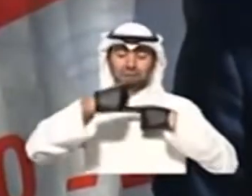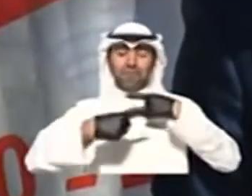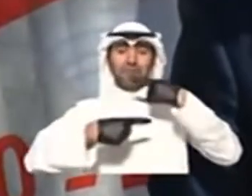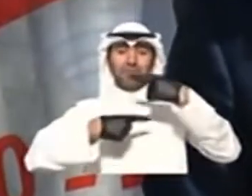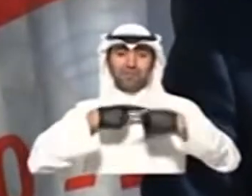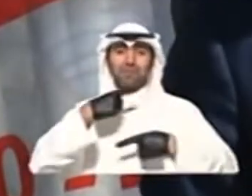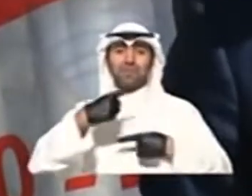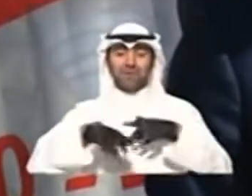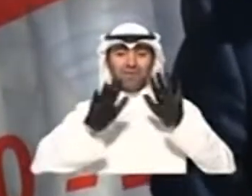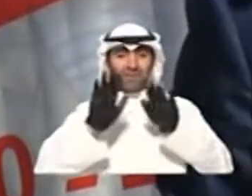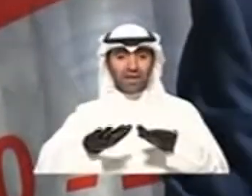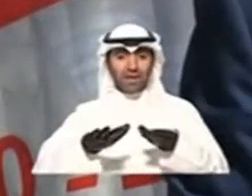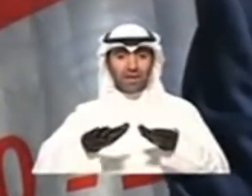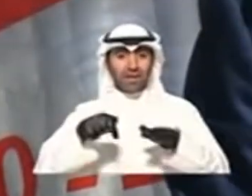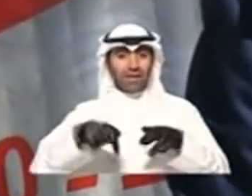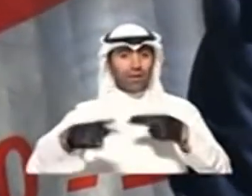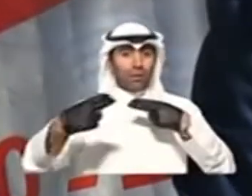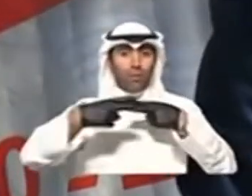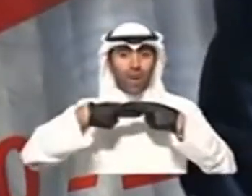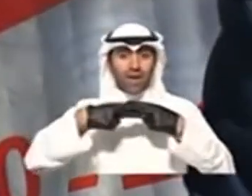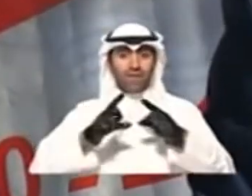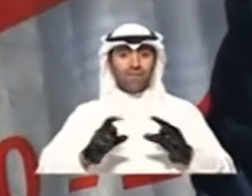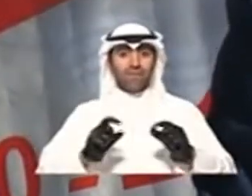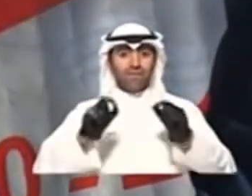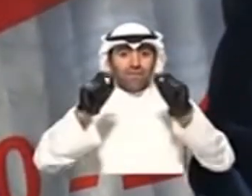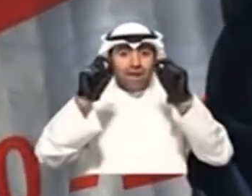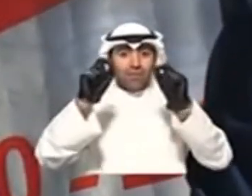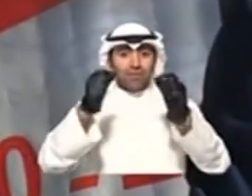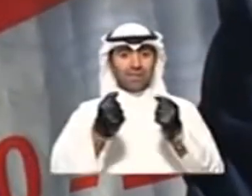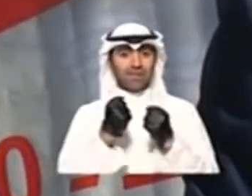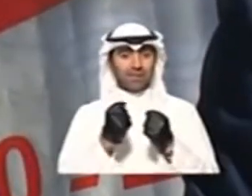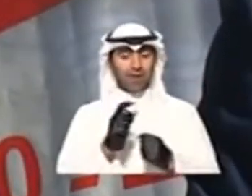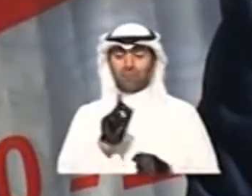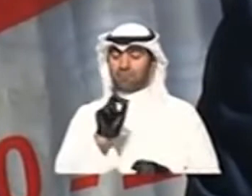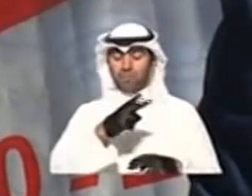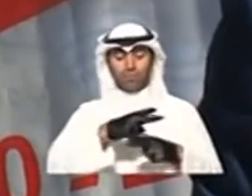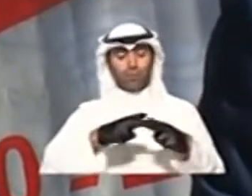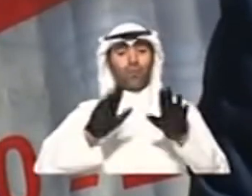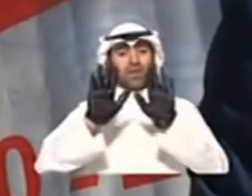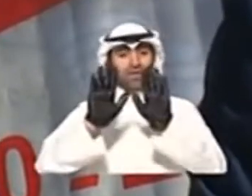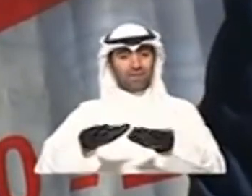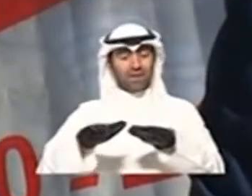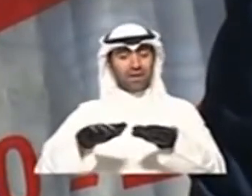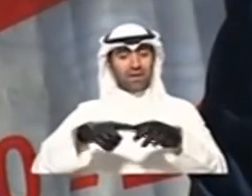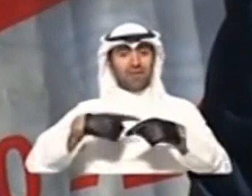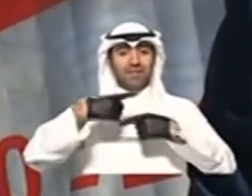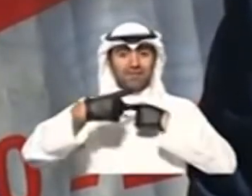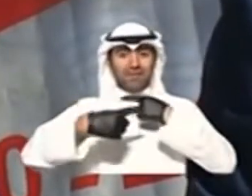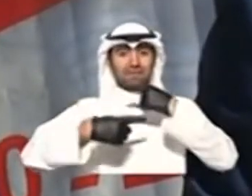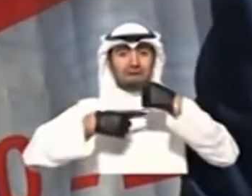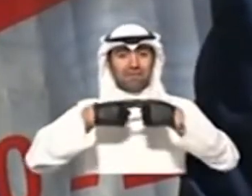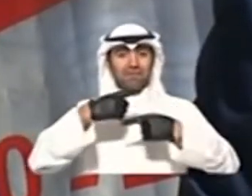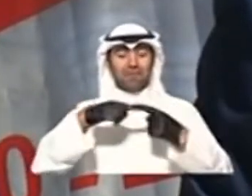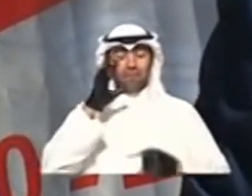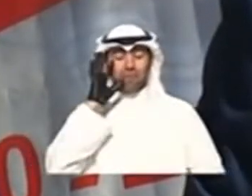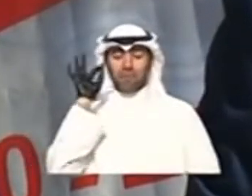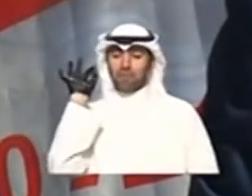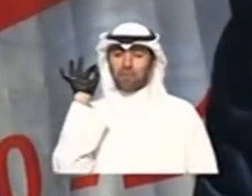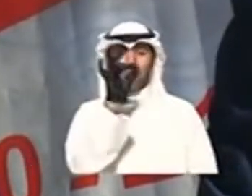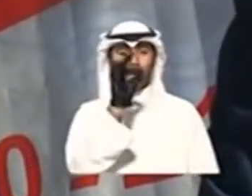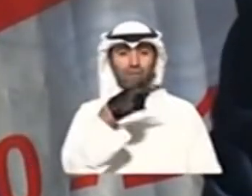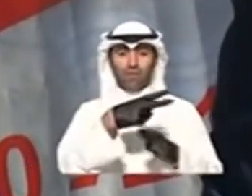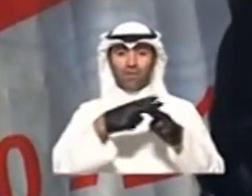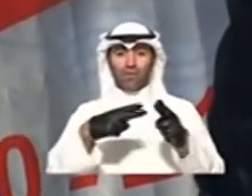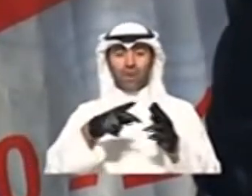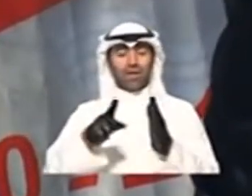وباء ولا جائحة حتى يصل لكل محتاج في شتى بقاع الأرض. نهج إنساني أرسى دعائمه